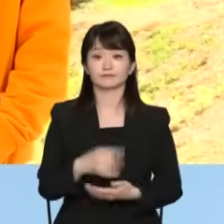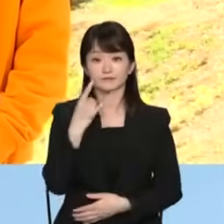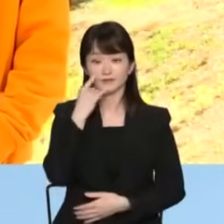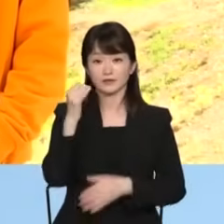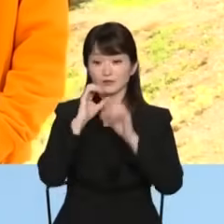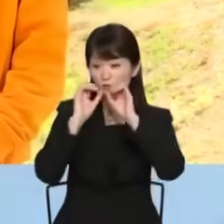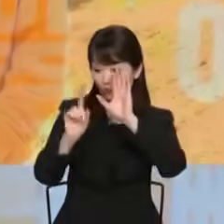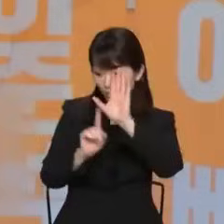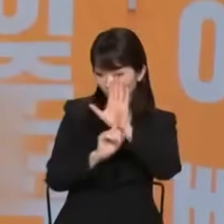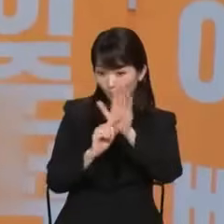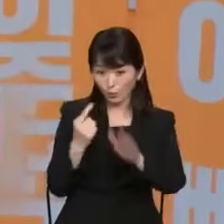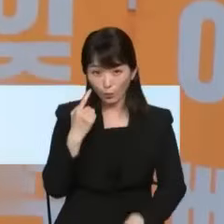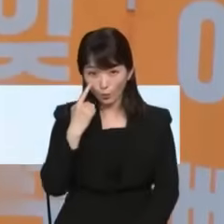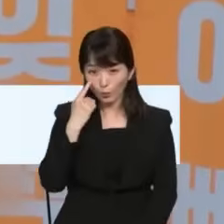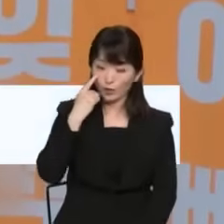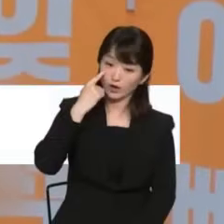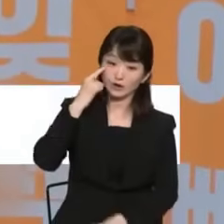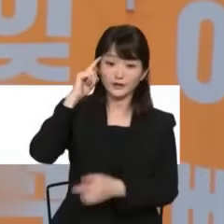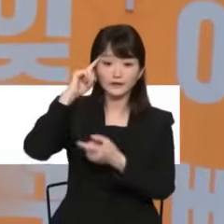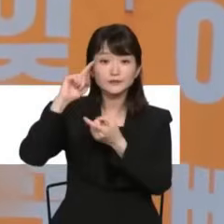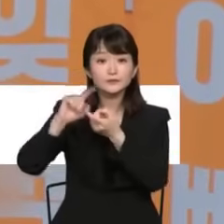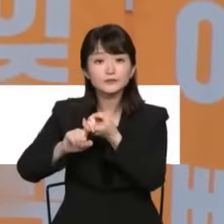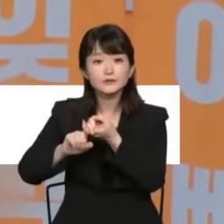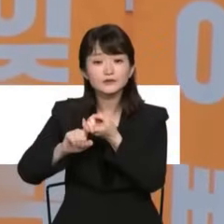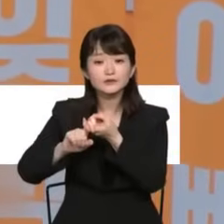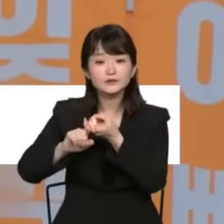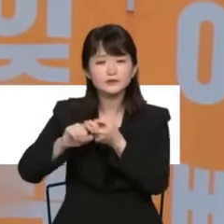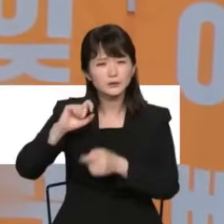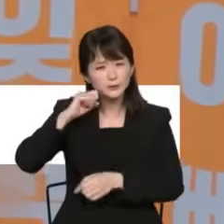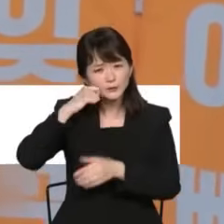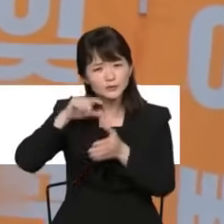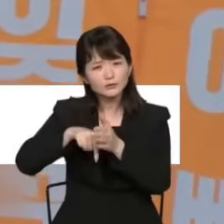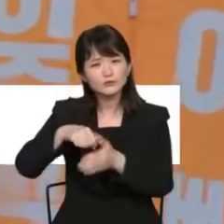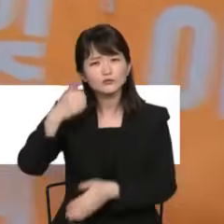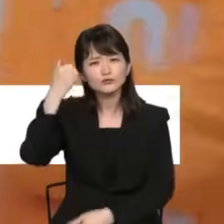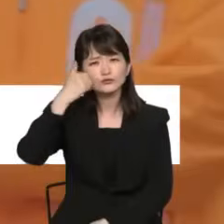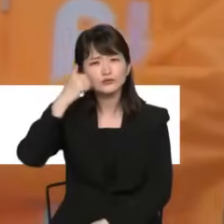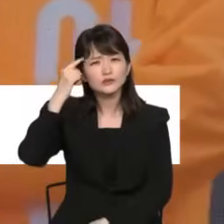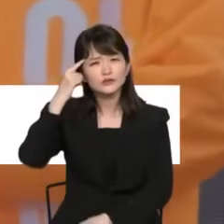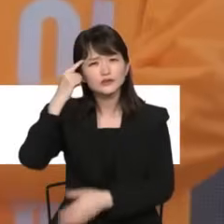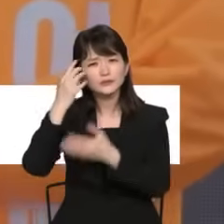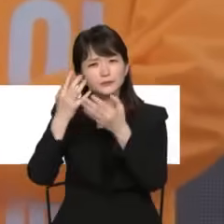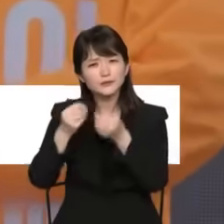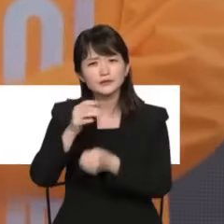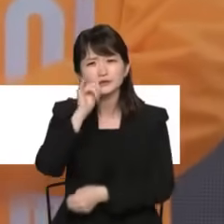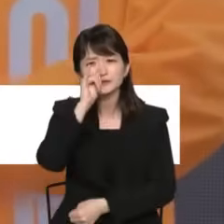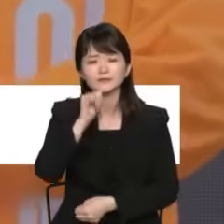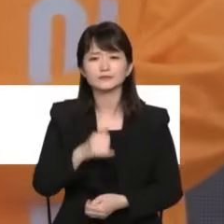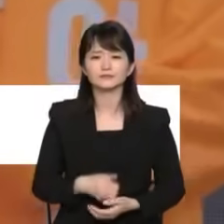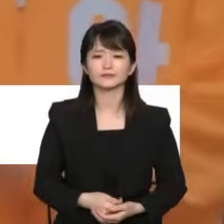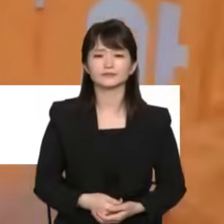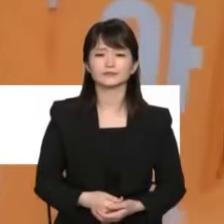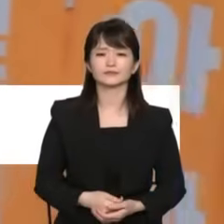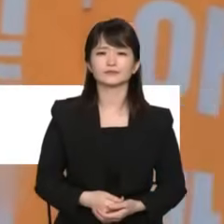유세 모습이 참 화제이기도 했는데 어려운 순간마다 누구 생각을 좀 가장 많이 하셨나요?